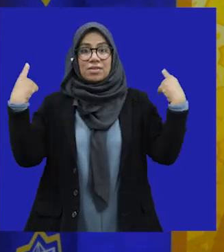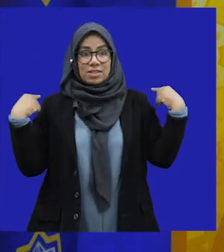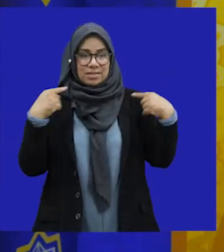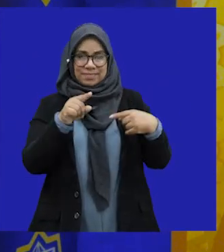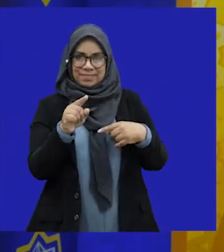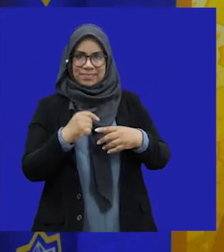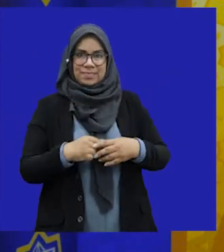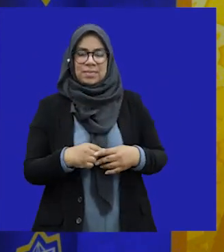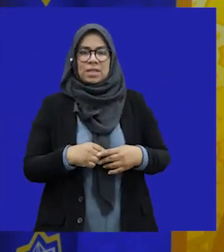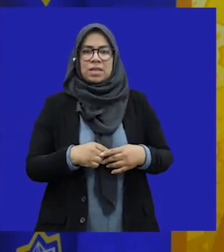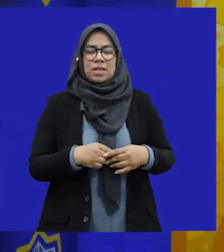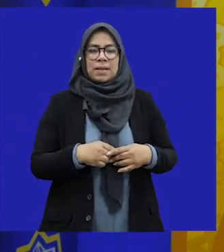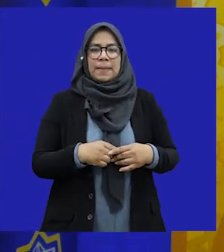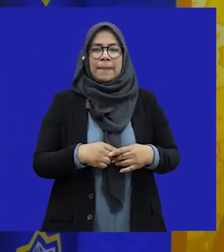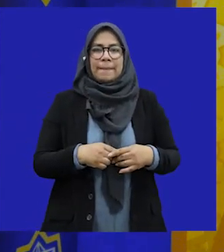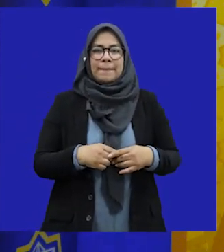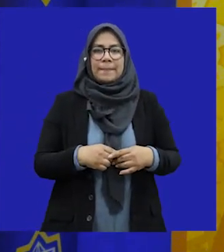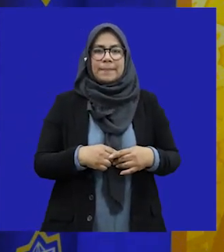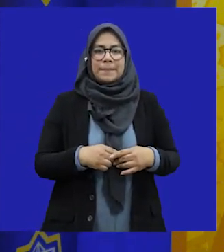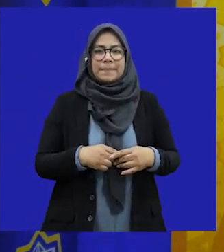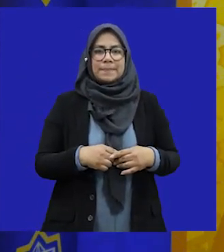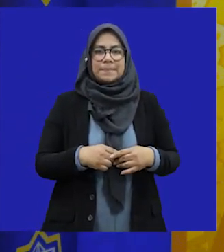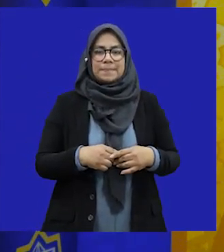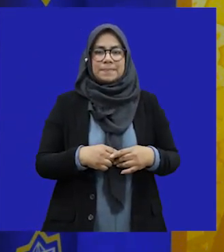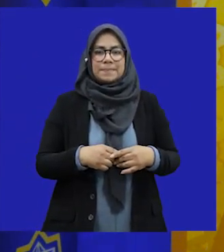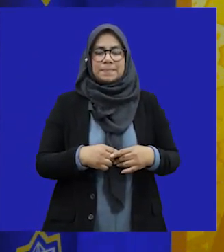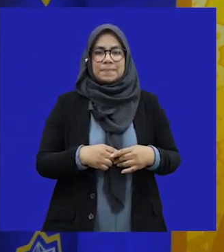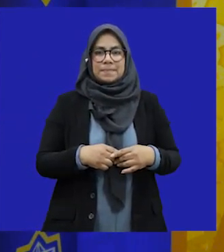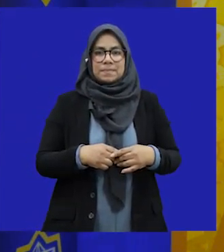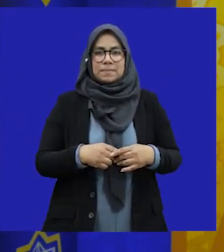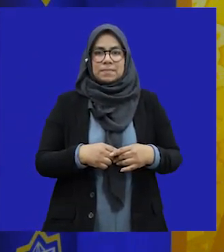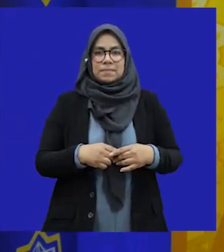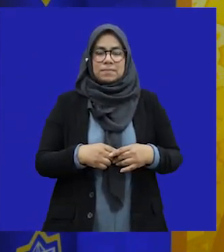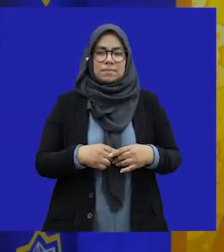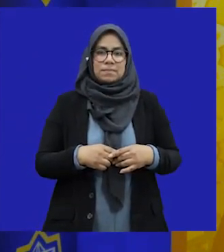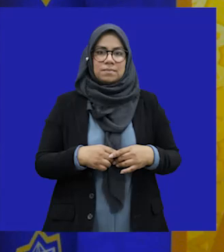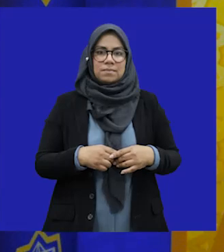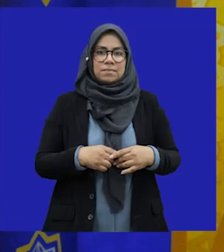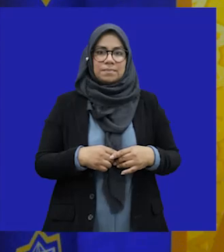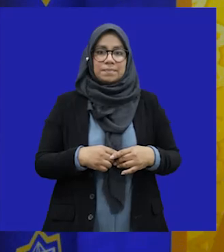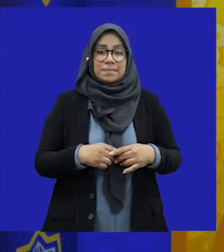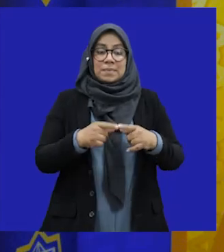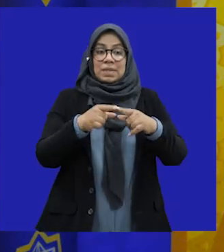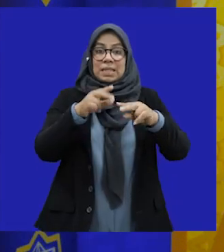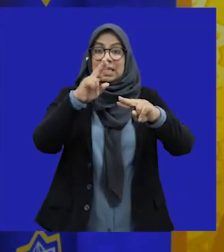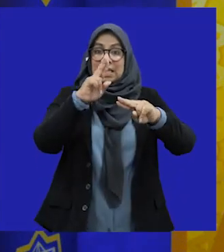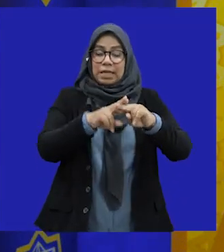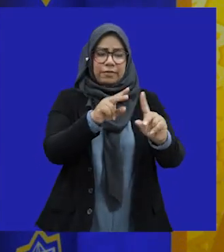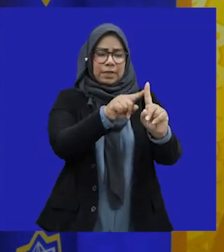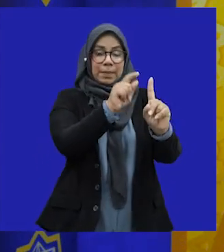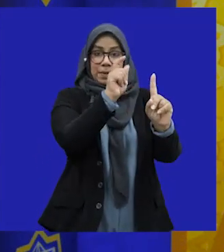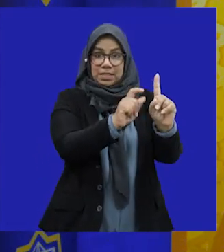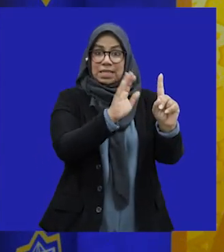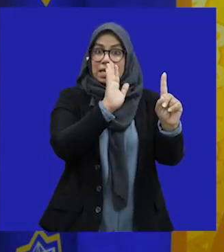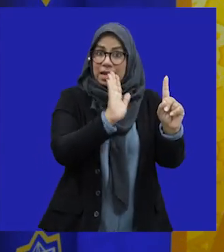And Abu Hurairah continues, فَإِنْ كَانَ لَهُ تَطَوُّعٌ. And if he has prayed voluntary prayers, they